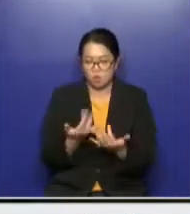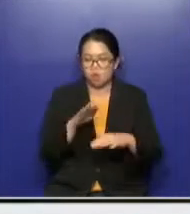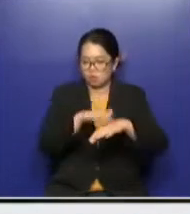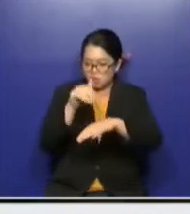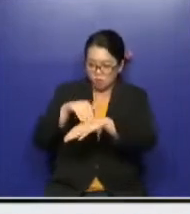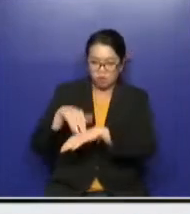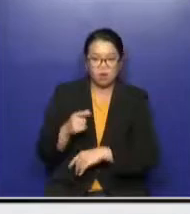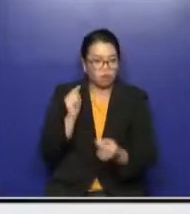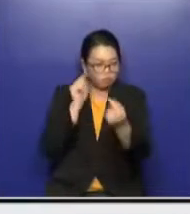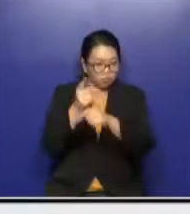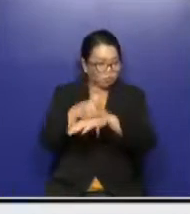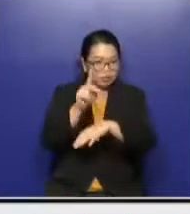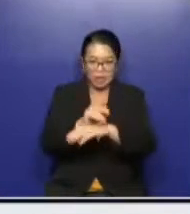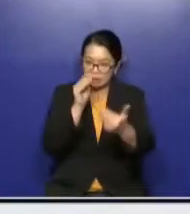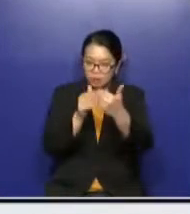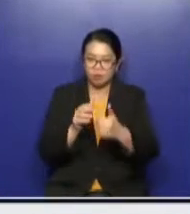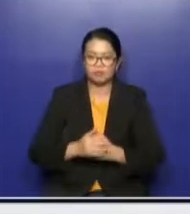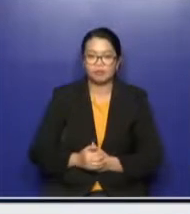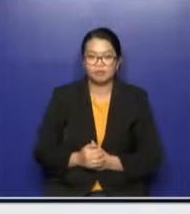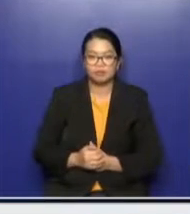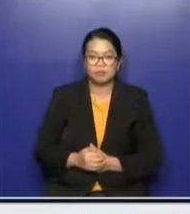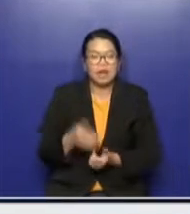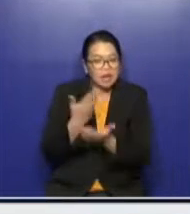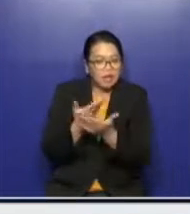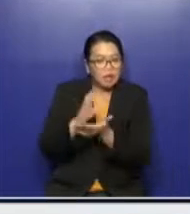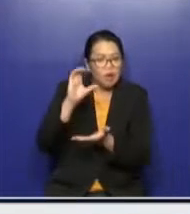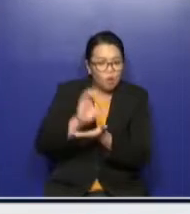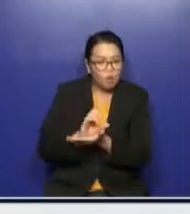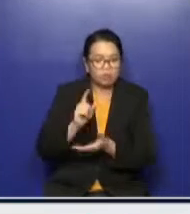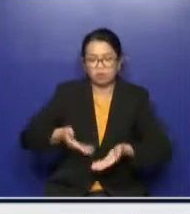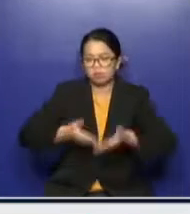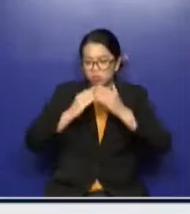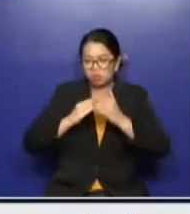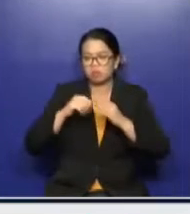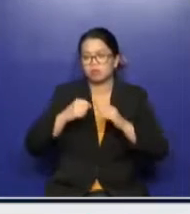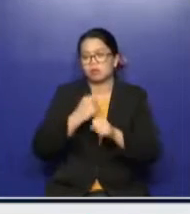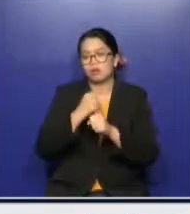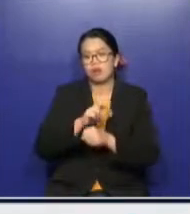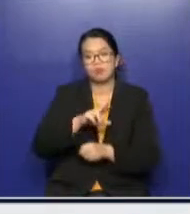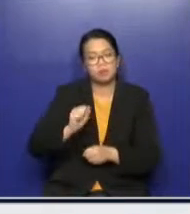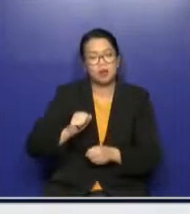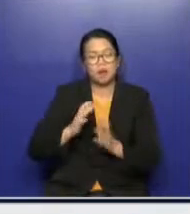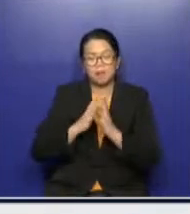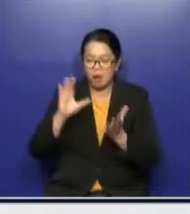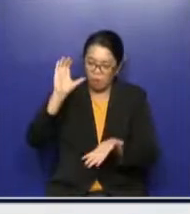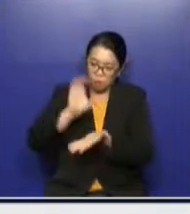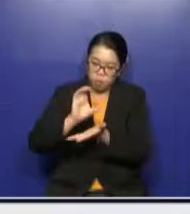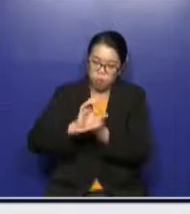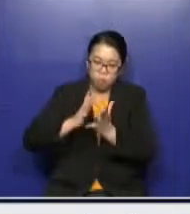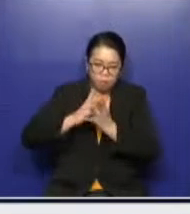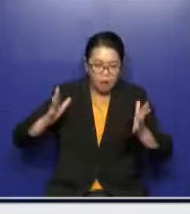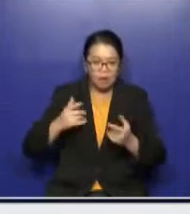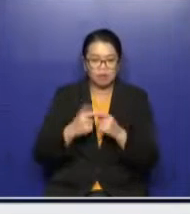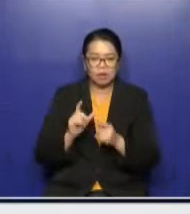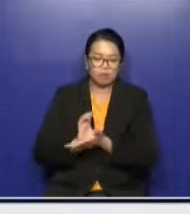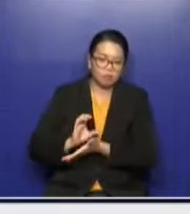ธานด้วยวันนี้นะคะเพราะว่าเงินงบประมาณในการก่อสร้างสภาเนี่ยมากมายมหาศาลแต่มันไม่คุ้ม